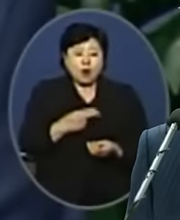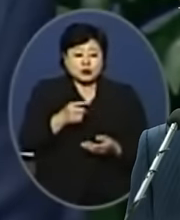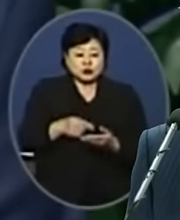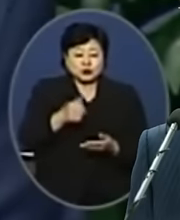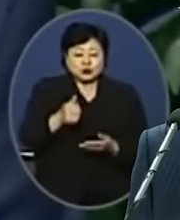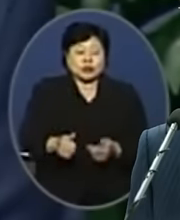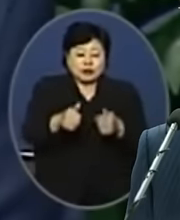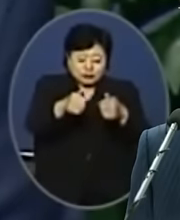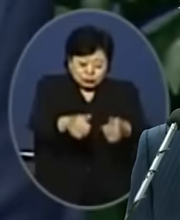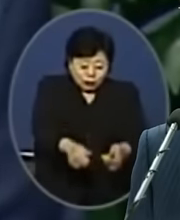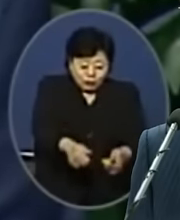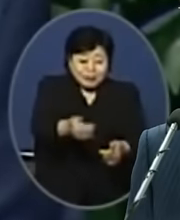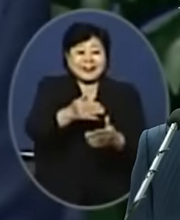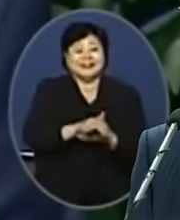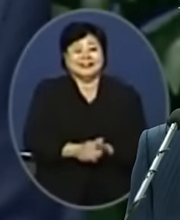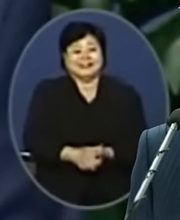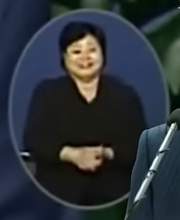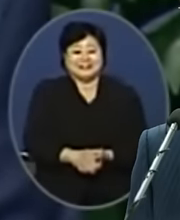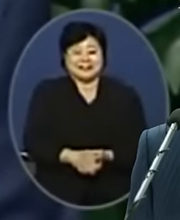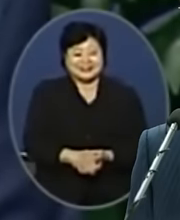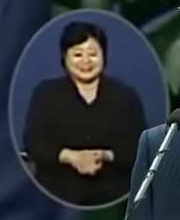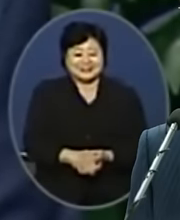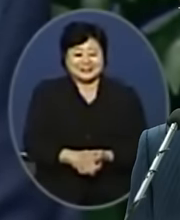국무총리에게 전환할 수 없어서 절을 했습니다.